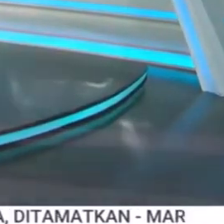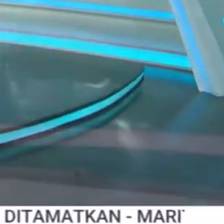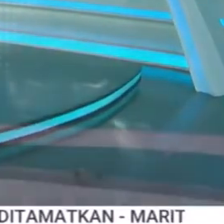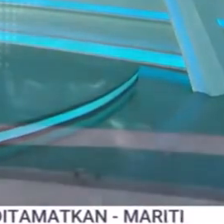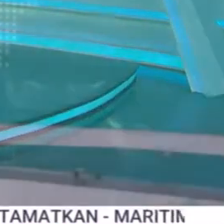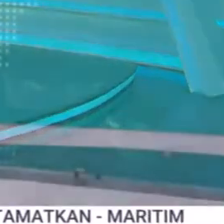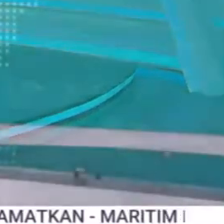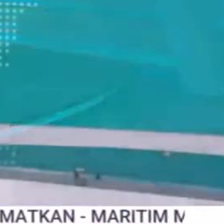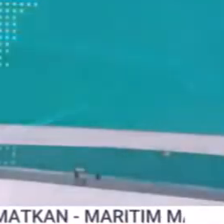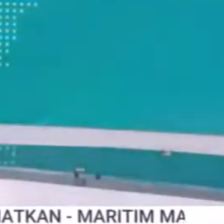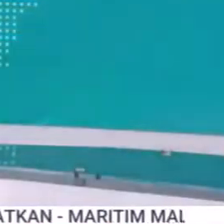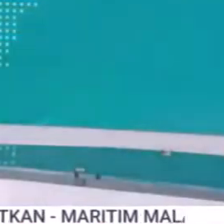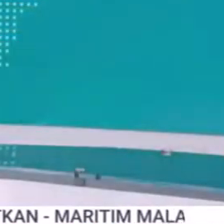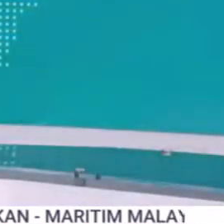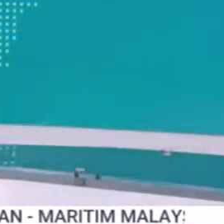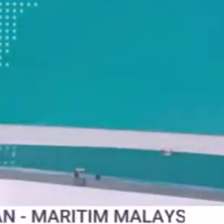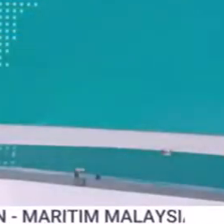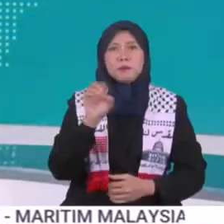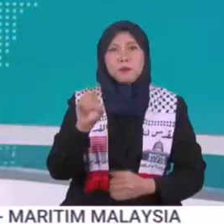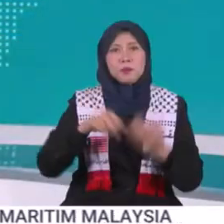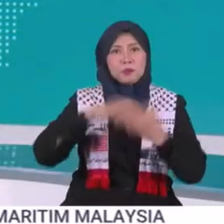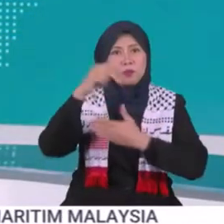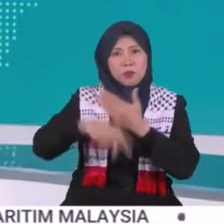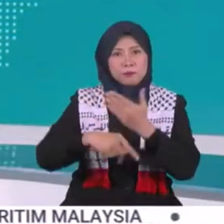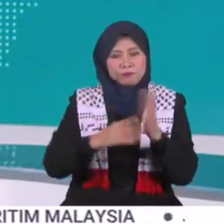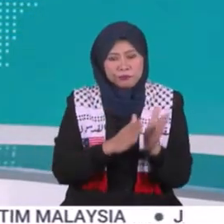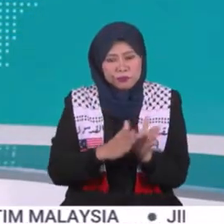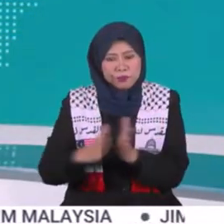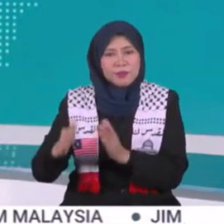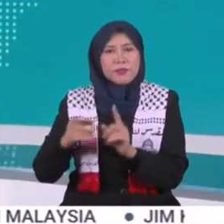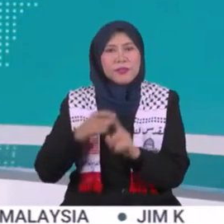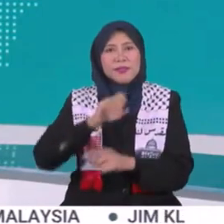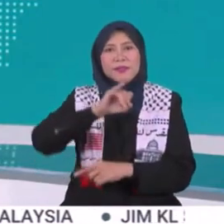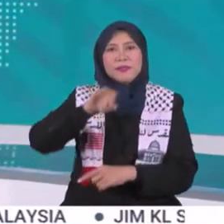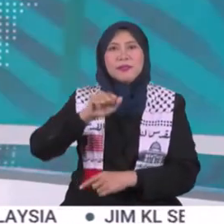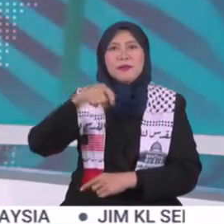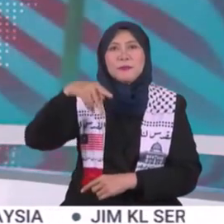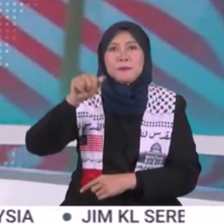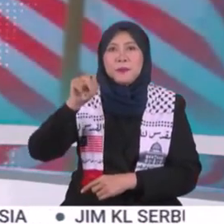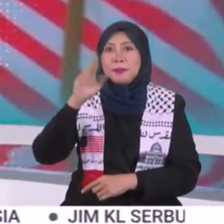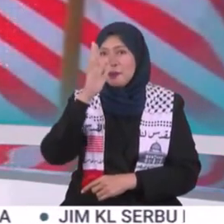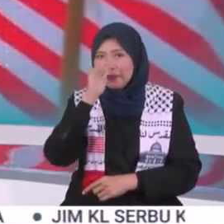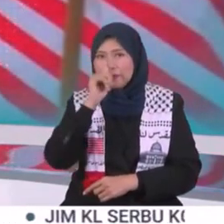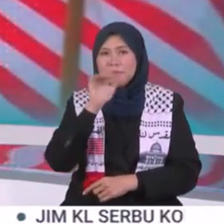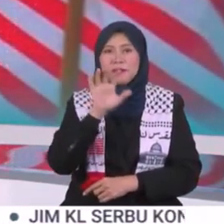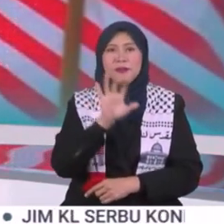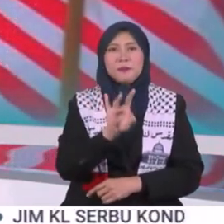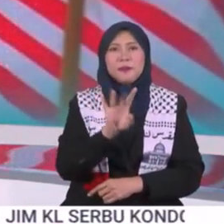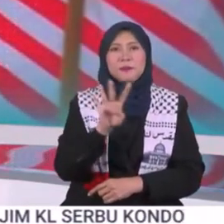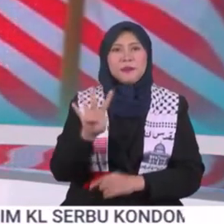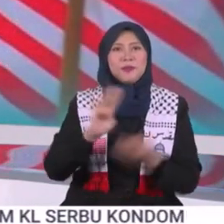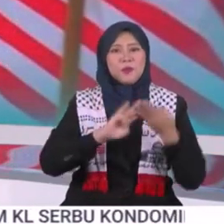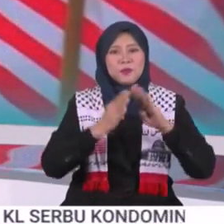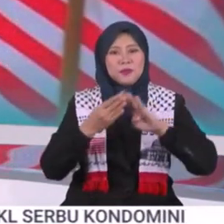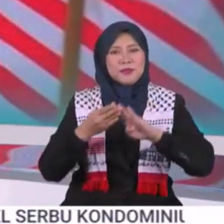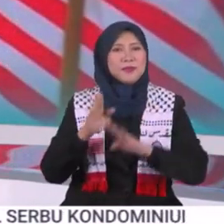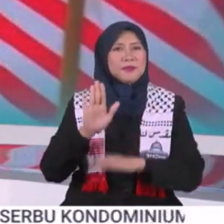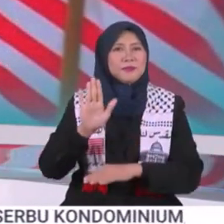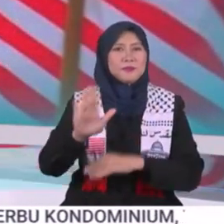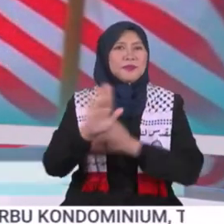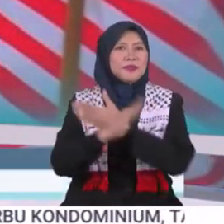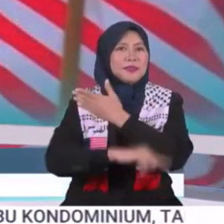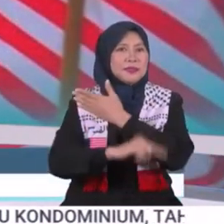Sepanjang Bulan Kebangsaan, 90 acara dirancang Jabatan Penerangan Melaka melalui 84 komuniti madani